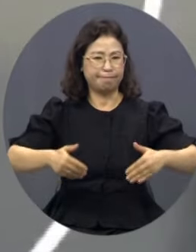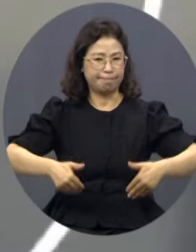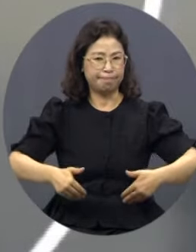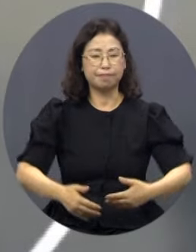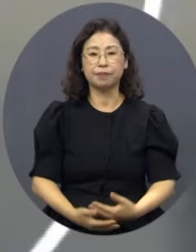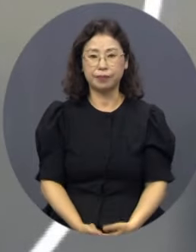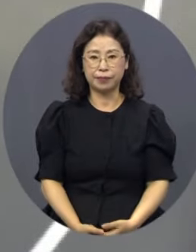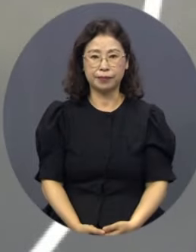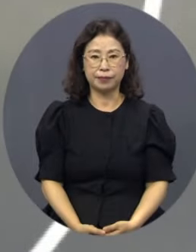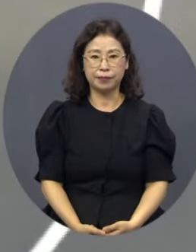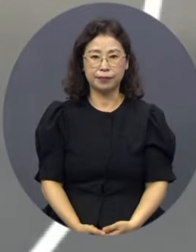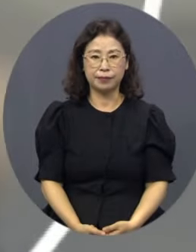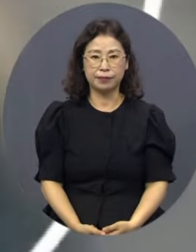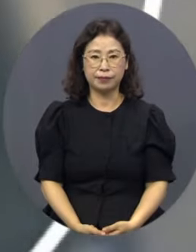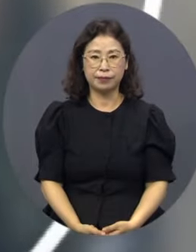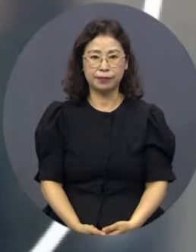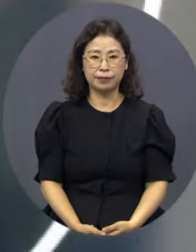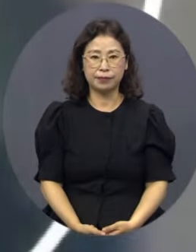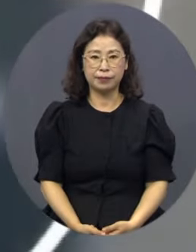MBC 뉴스 섭입니다